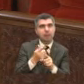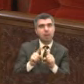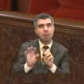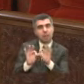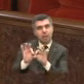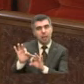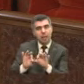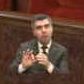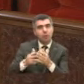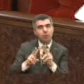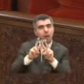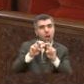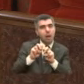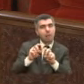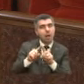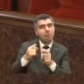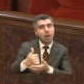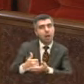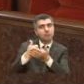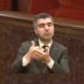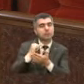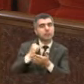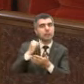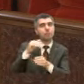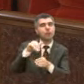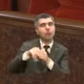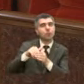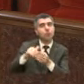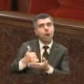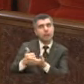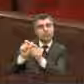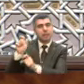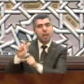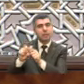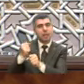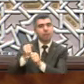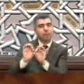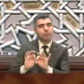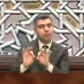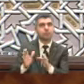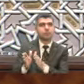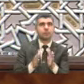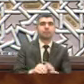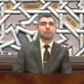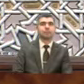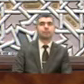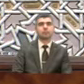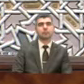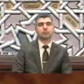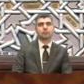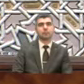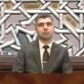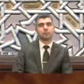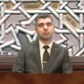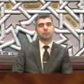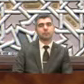ولكن في المقابل نبحثوا ايضا على الموارد الكفيله بالاستدامه ديال الاستفاده. وشكرا. تعقيب الفريق، تفضلوا السيد النائب.